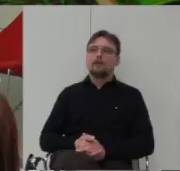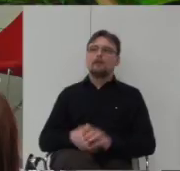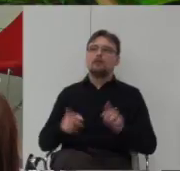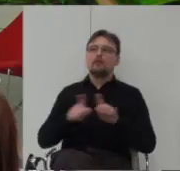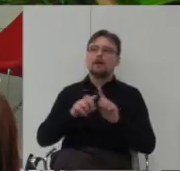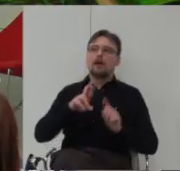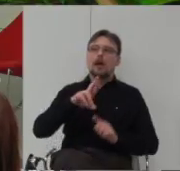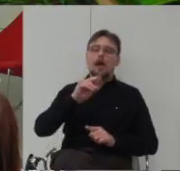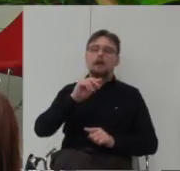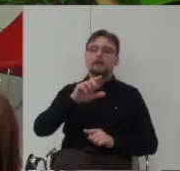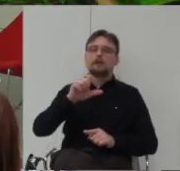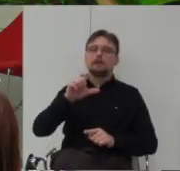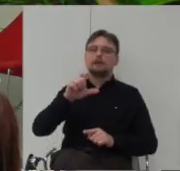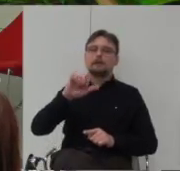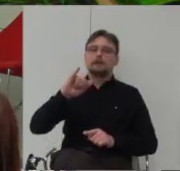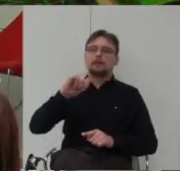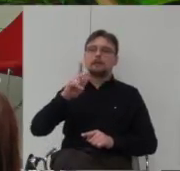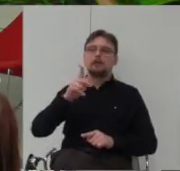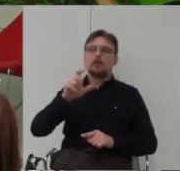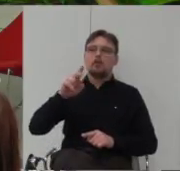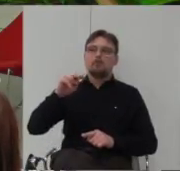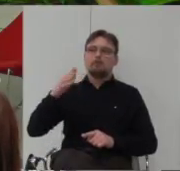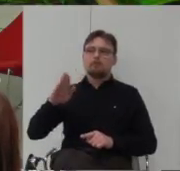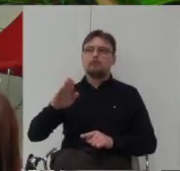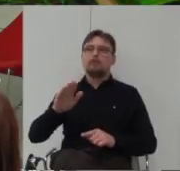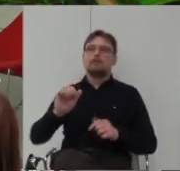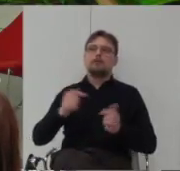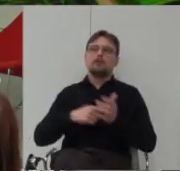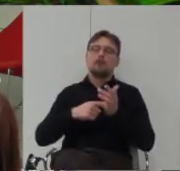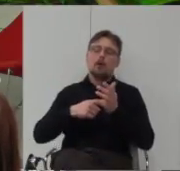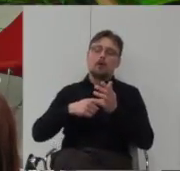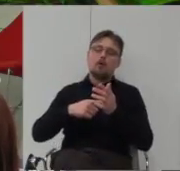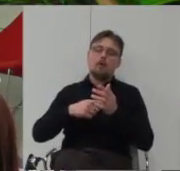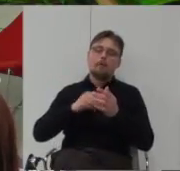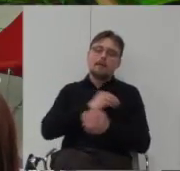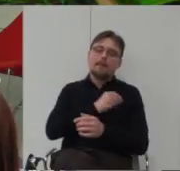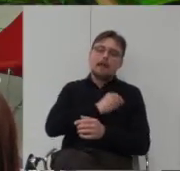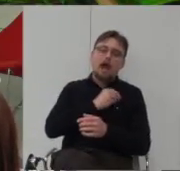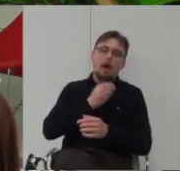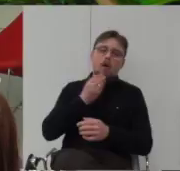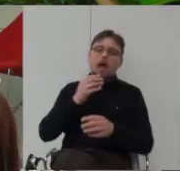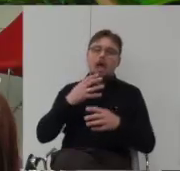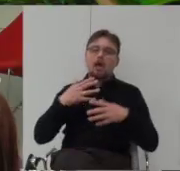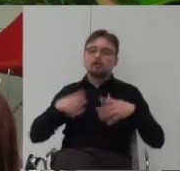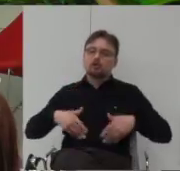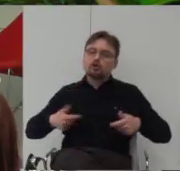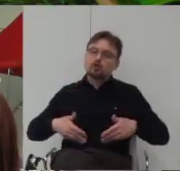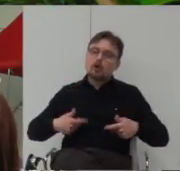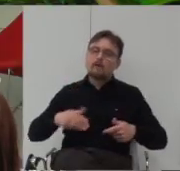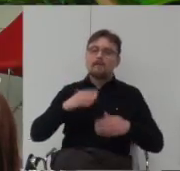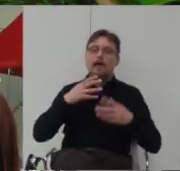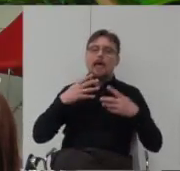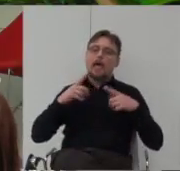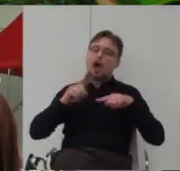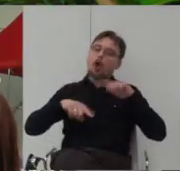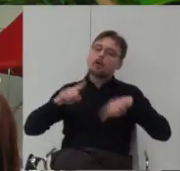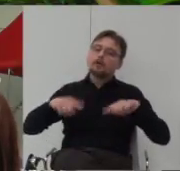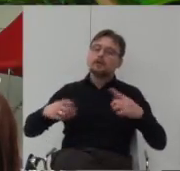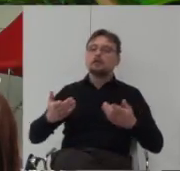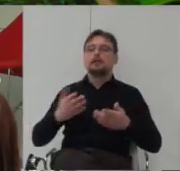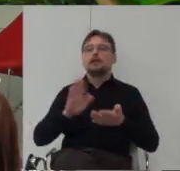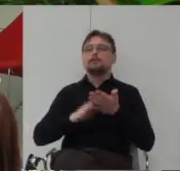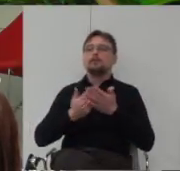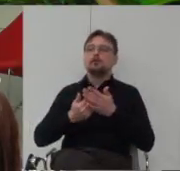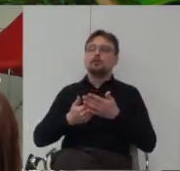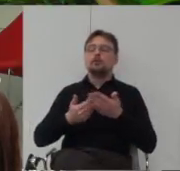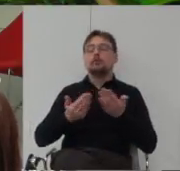Recyclab, czyli recyklingu celem pozyskiwania materiałów ekologicznych, na przykład ten budynek AgroCity jest